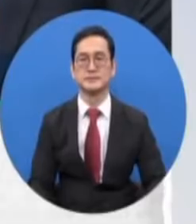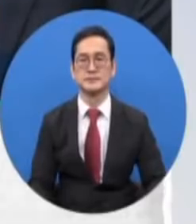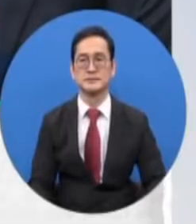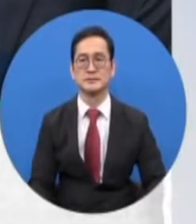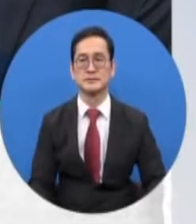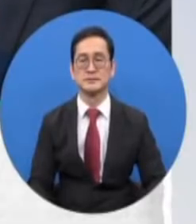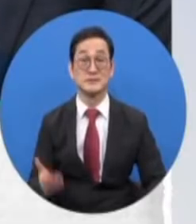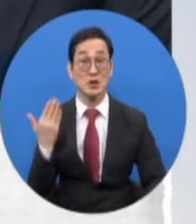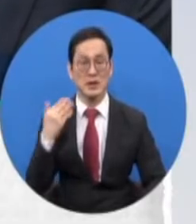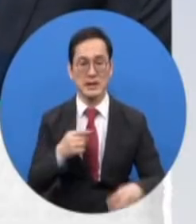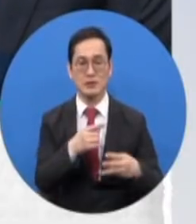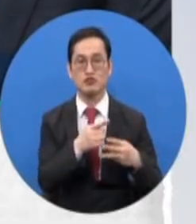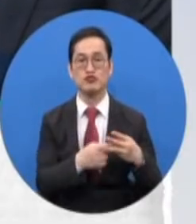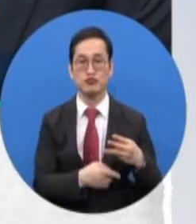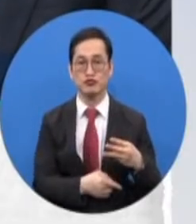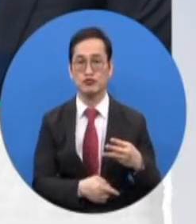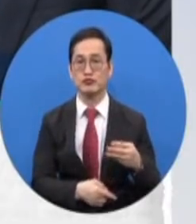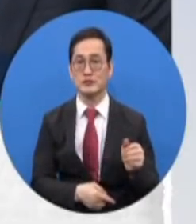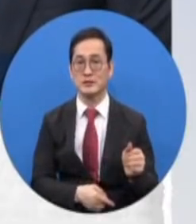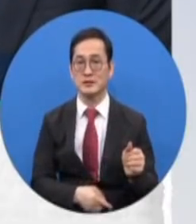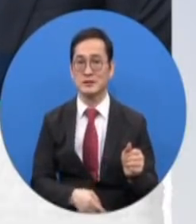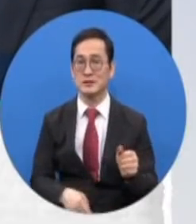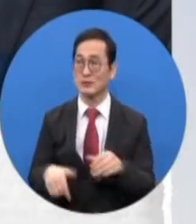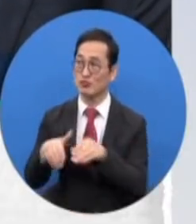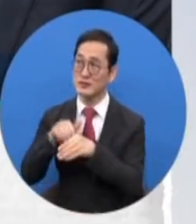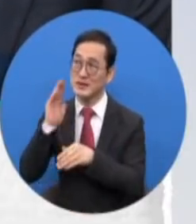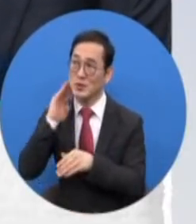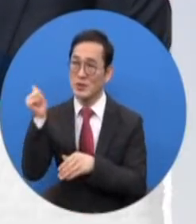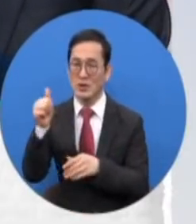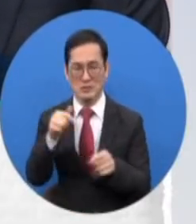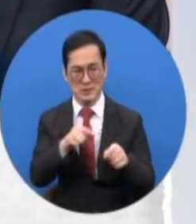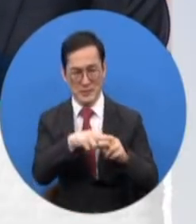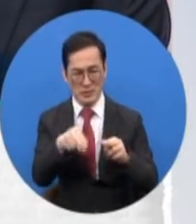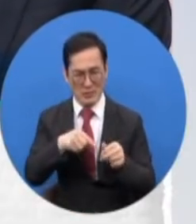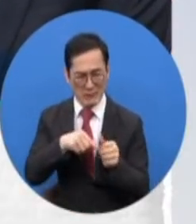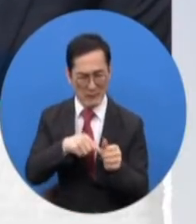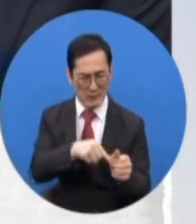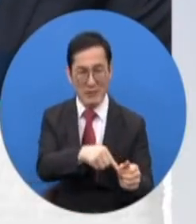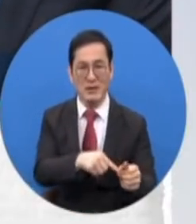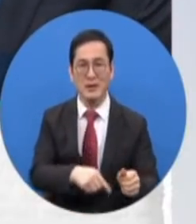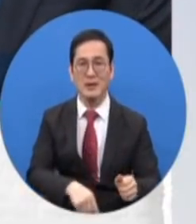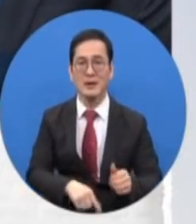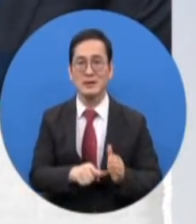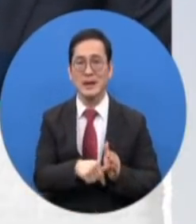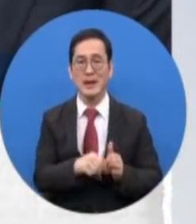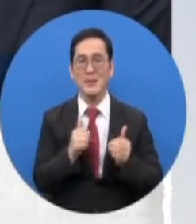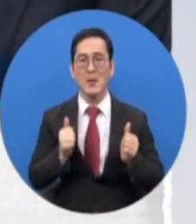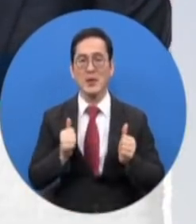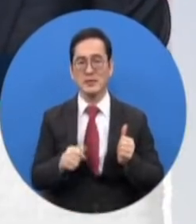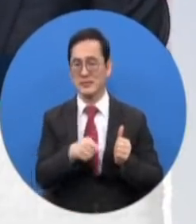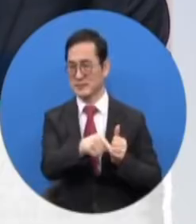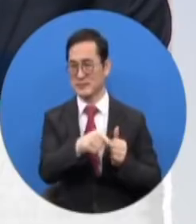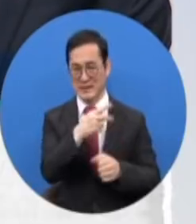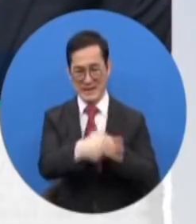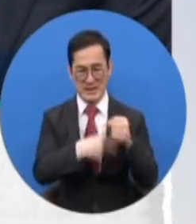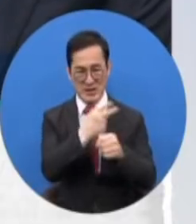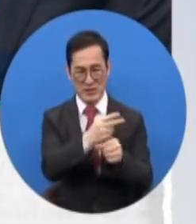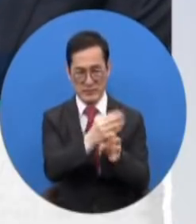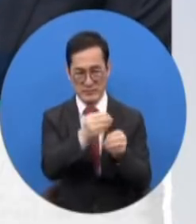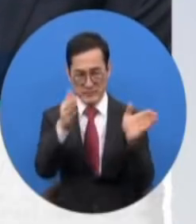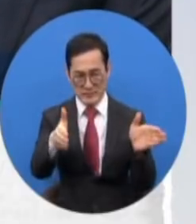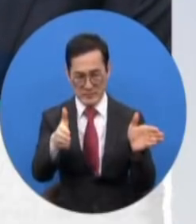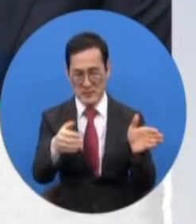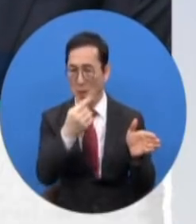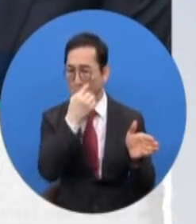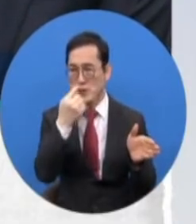총장을 현 정부가 문재인 정부가 몰아내려 했을 때 그때 법원에서 얘기한 건 이겁니다. 임기제가 있는 총장을 물러나게 하는